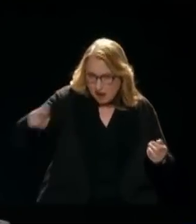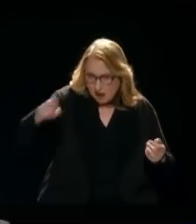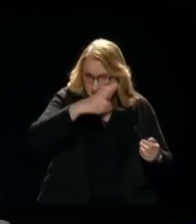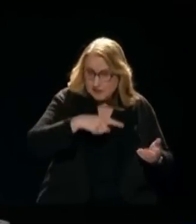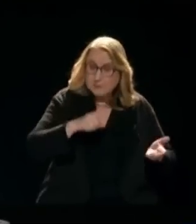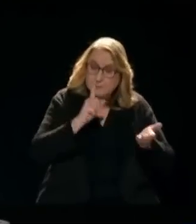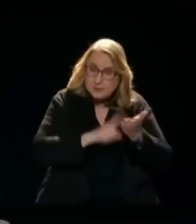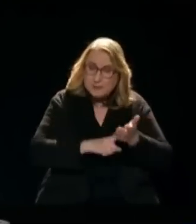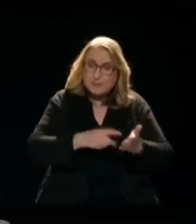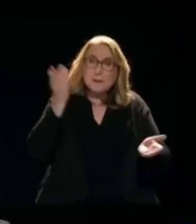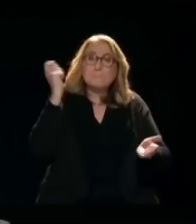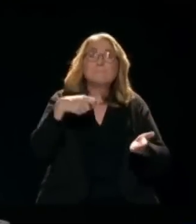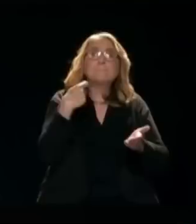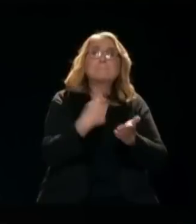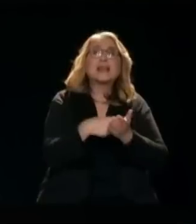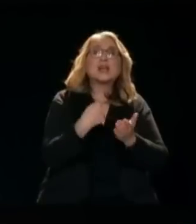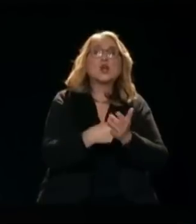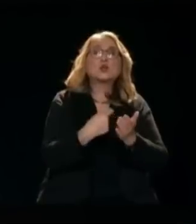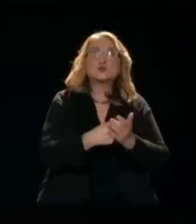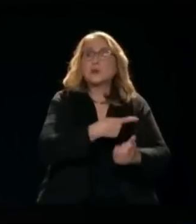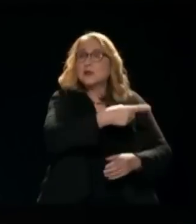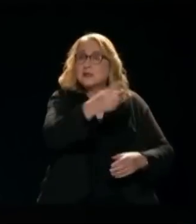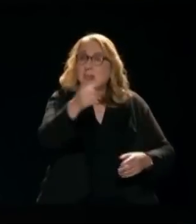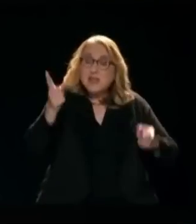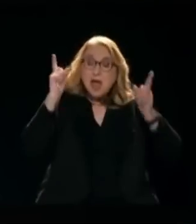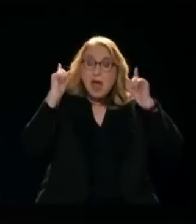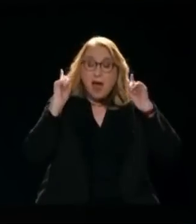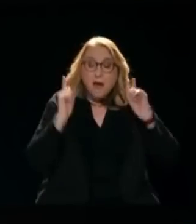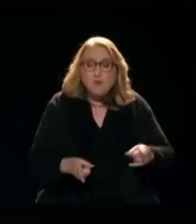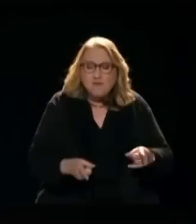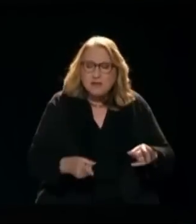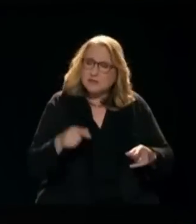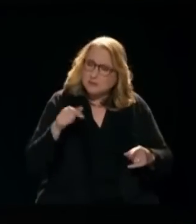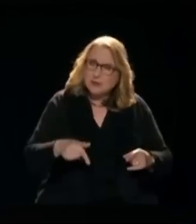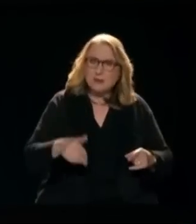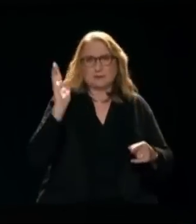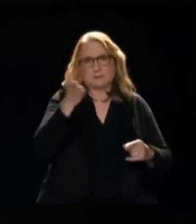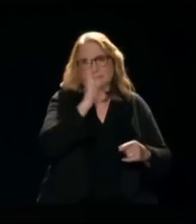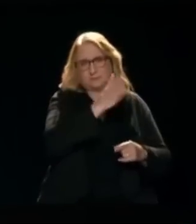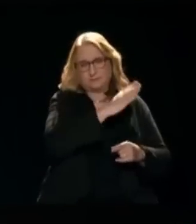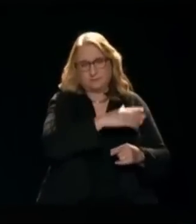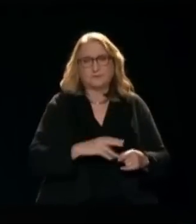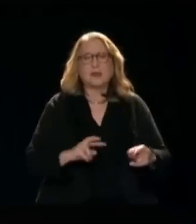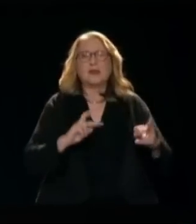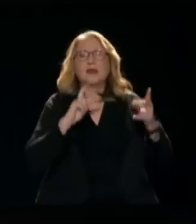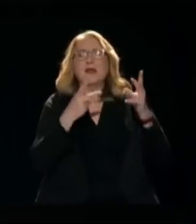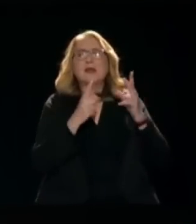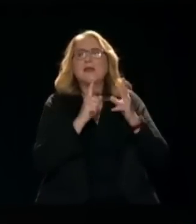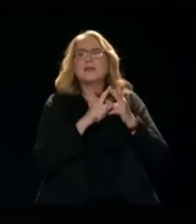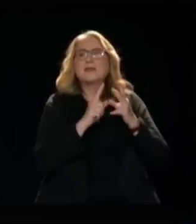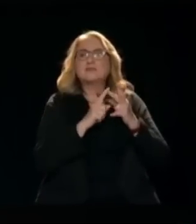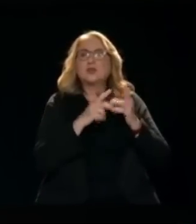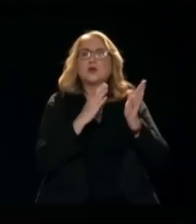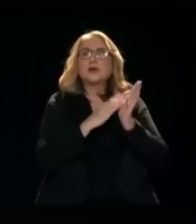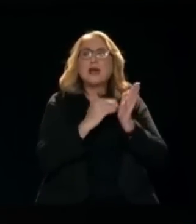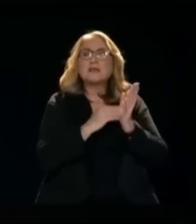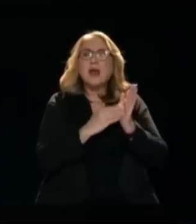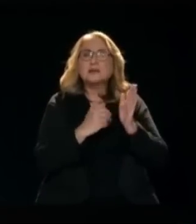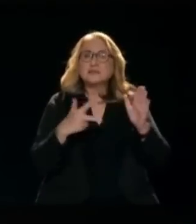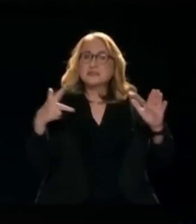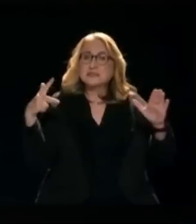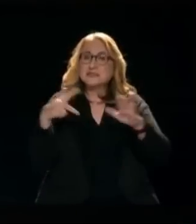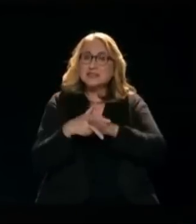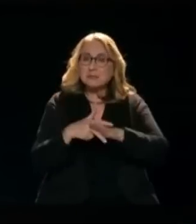που παίρνει τις αποφάσεις. Λοιπόν, ακαθάριση. Εν λειτουργία των συστημικών τραπεζών υπό δημόσιο έλεγχο, με το κράτος να εγγυάται